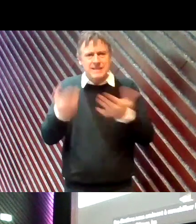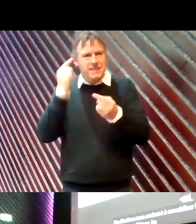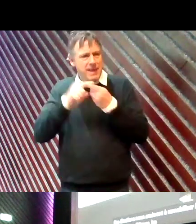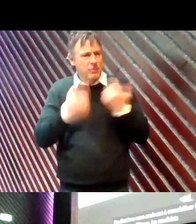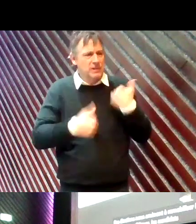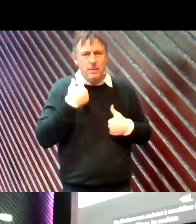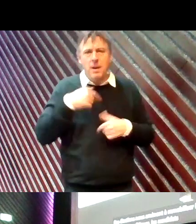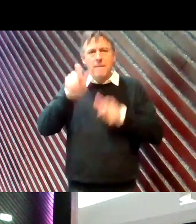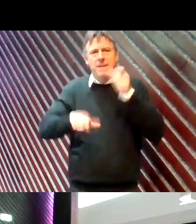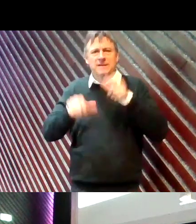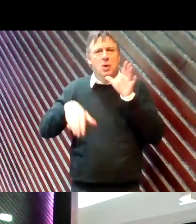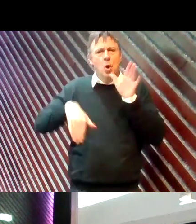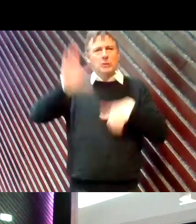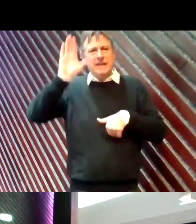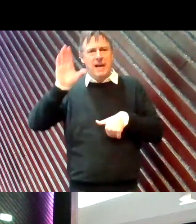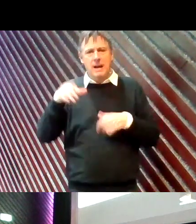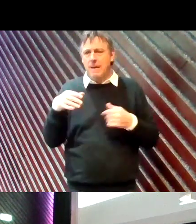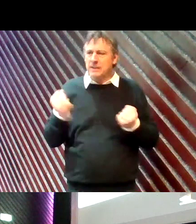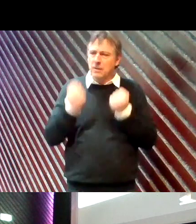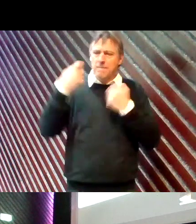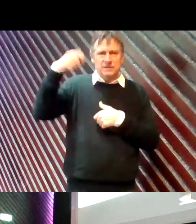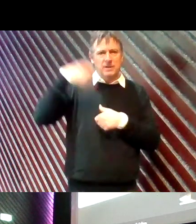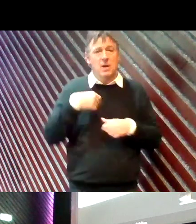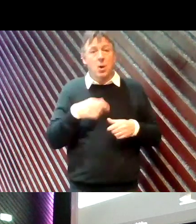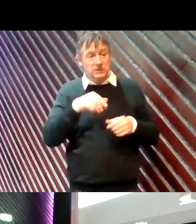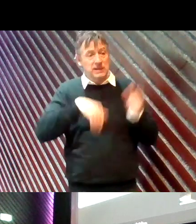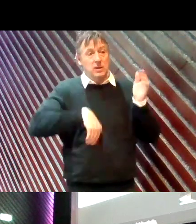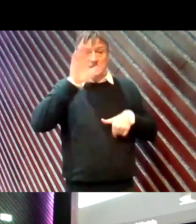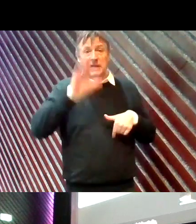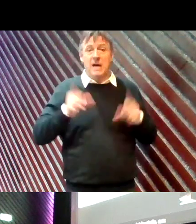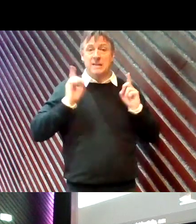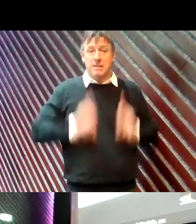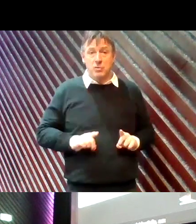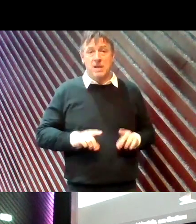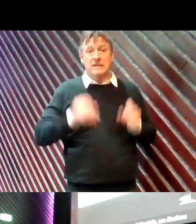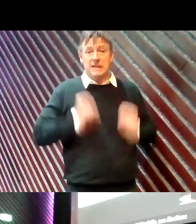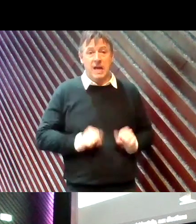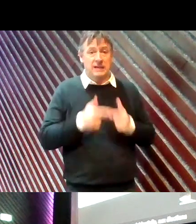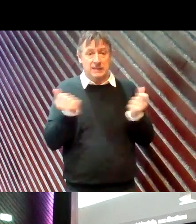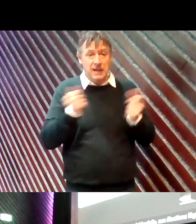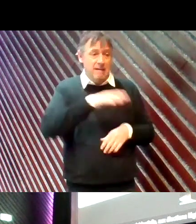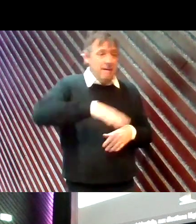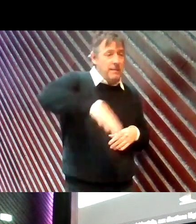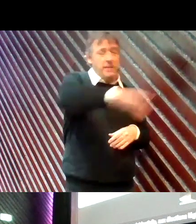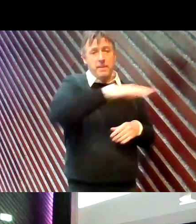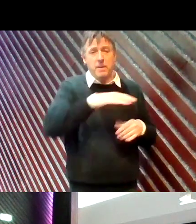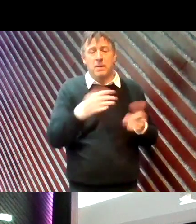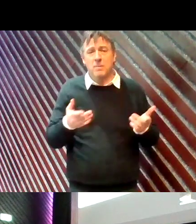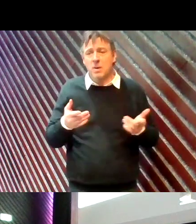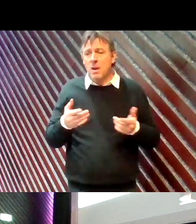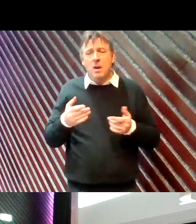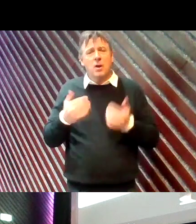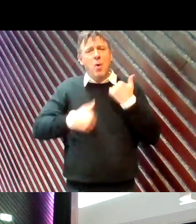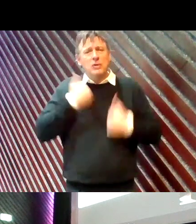à l'élection présidentielle, des candidats aux élections législatives, non pas, pour leur dire, parler des handicaps,'est important de